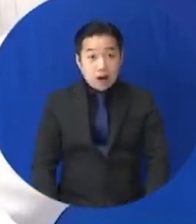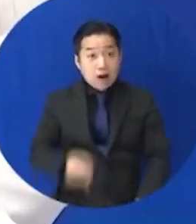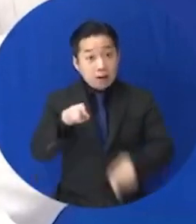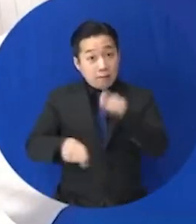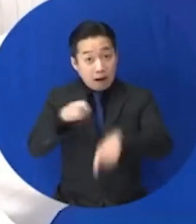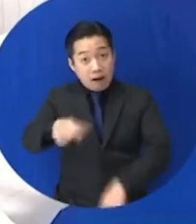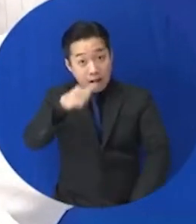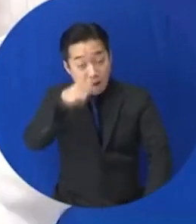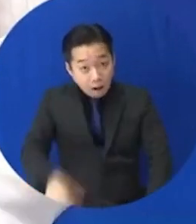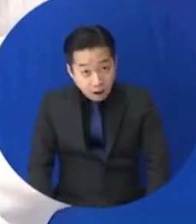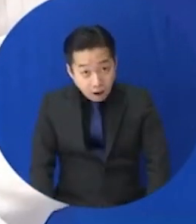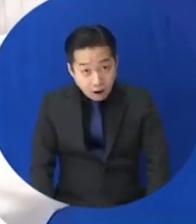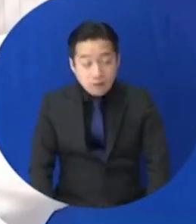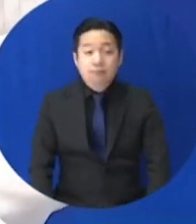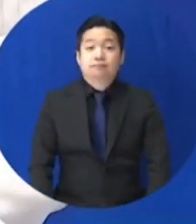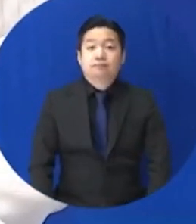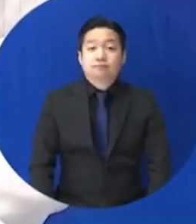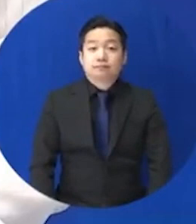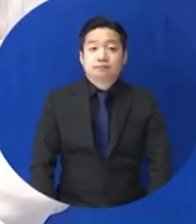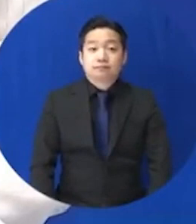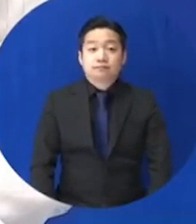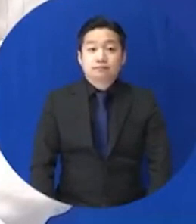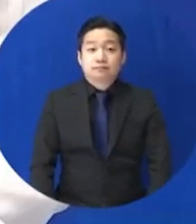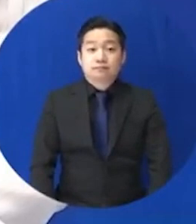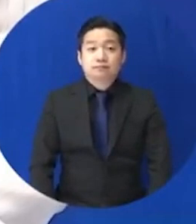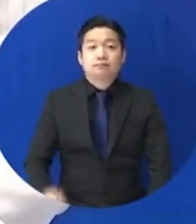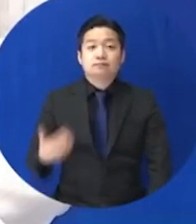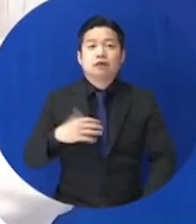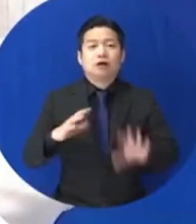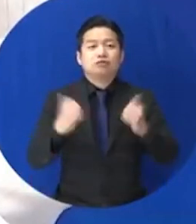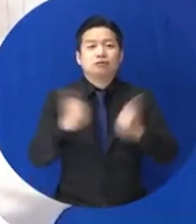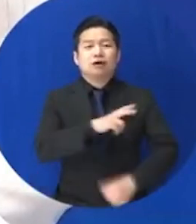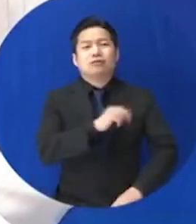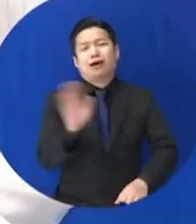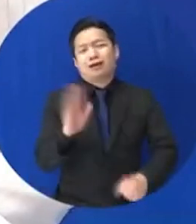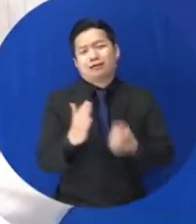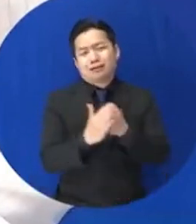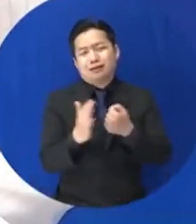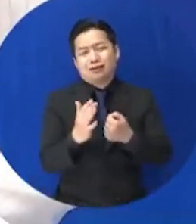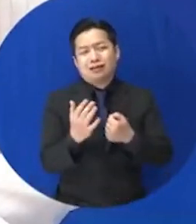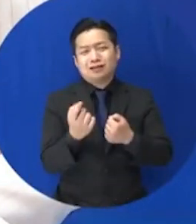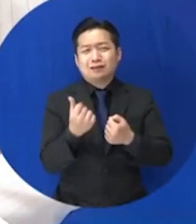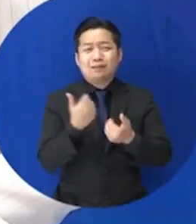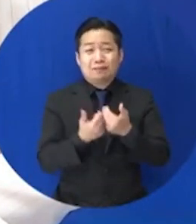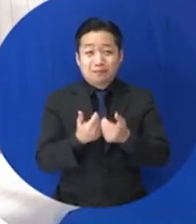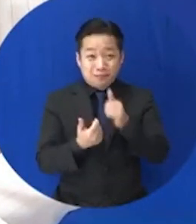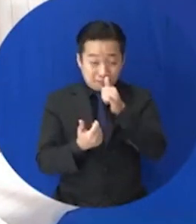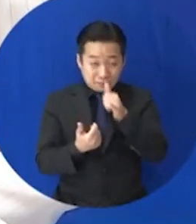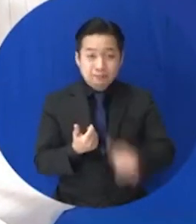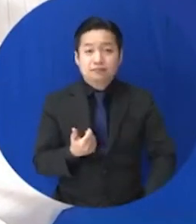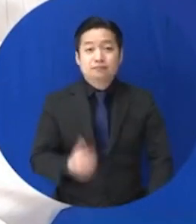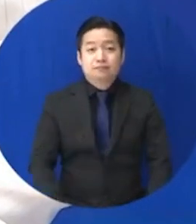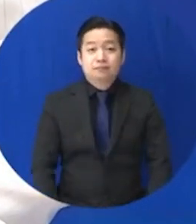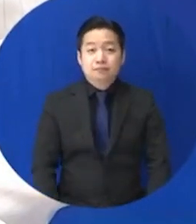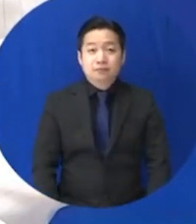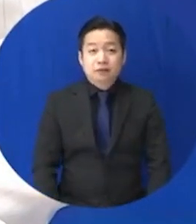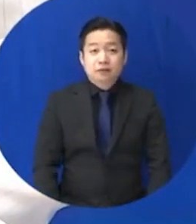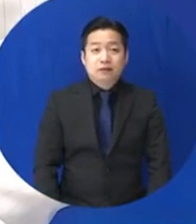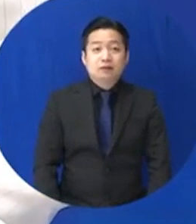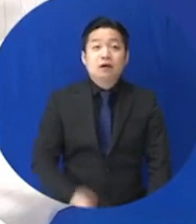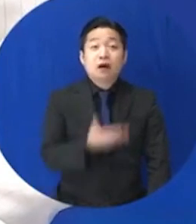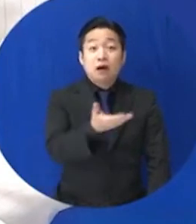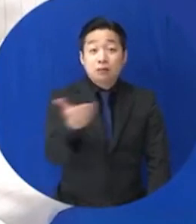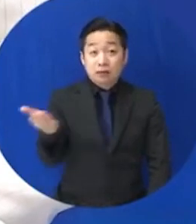나갔습니까? 네, 제가 직접 이제 제가 국회의원은 아니다 보니까 좀 어려움이 있긴 한데 네. 저는 뭐 캠프에 우리